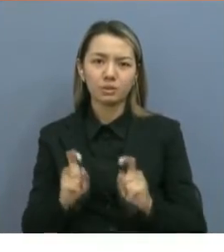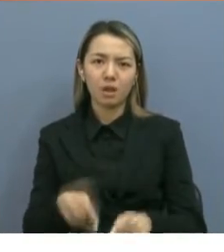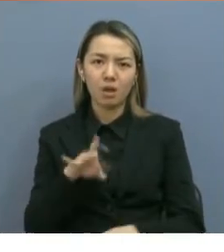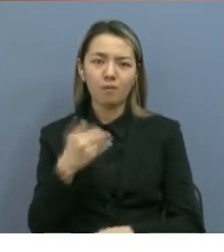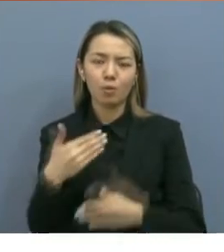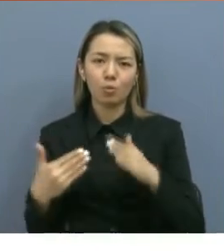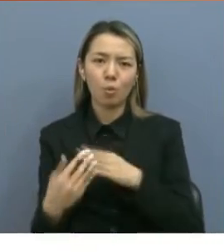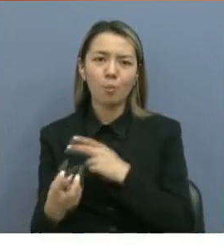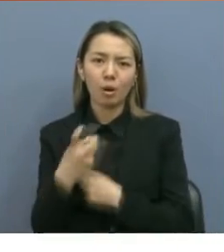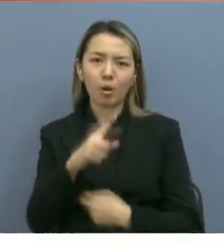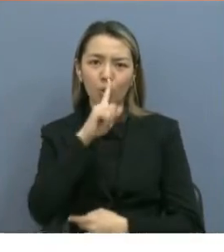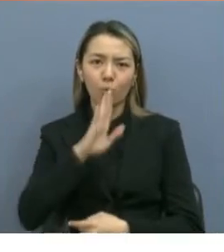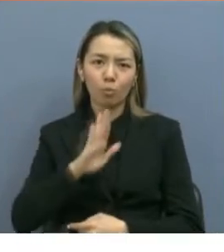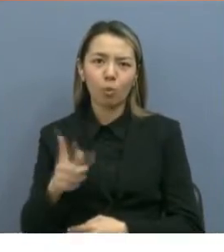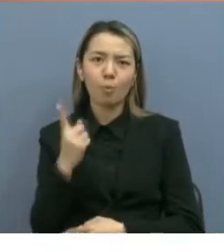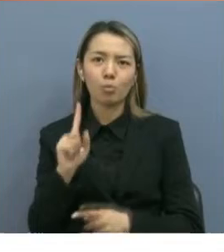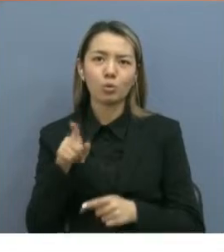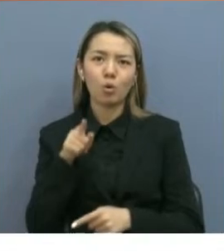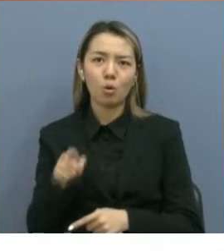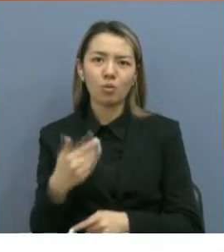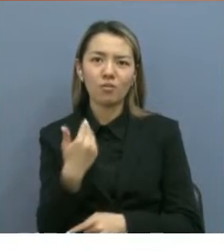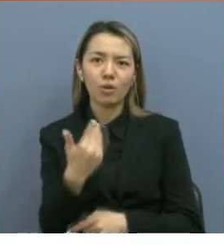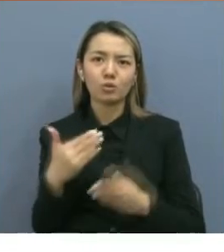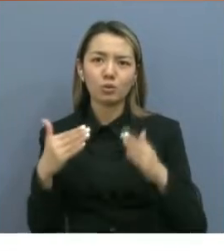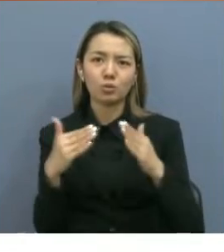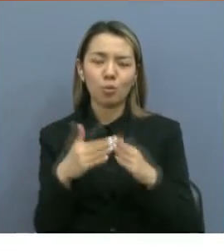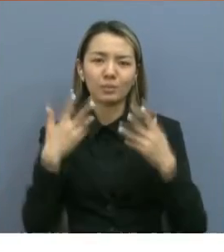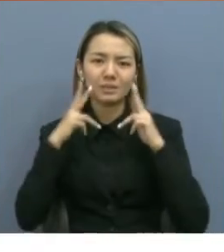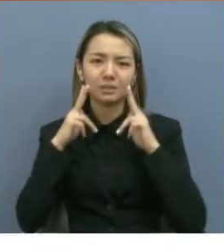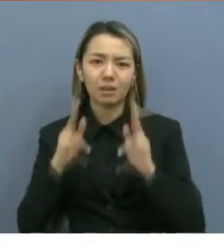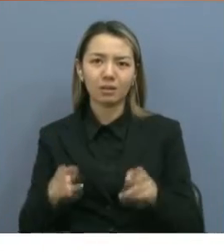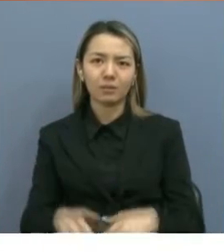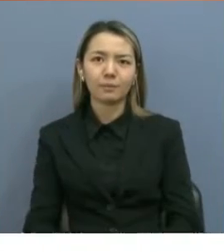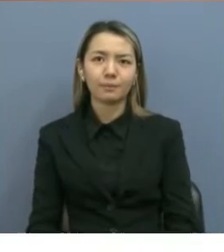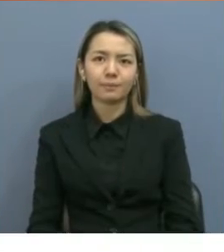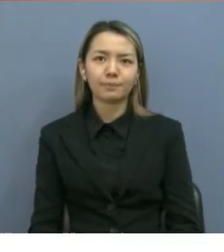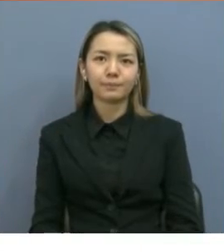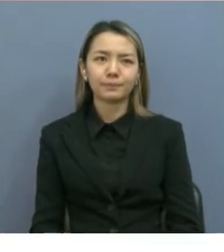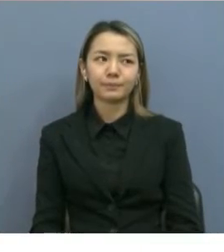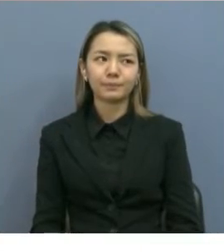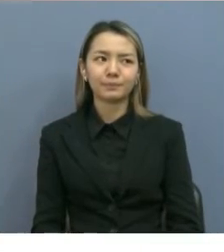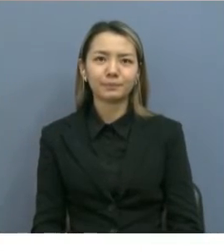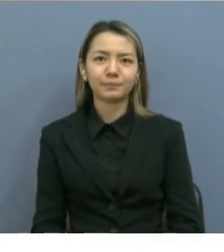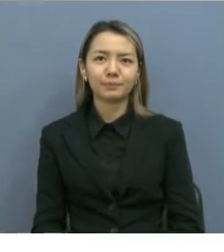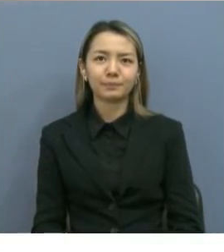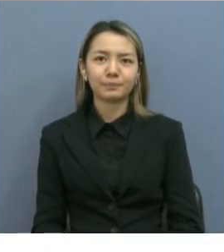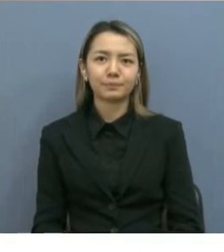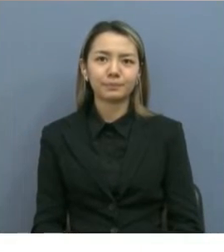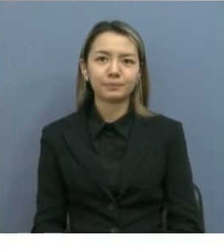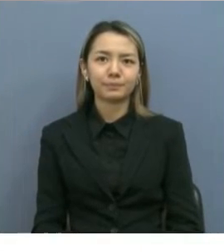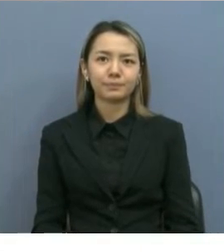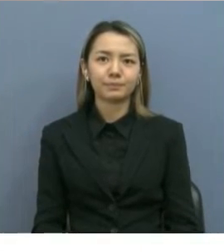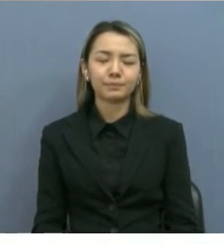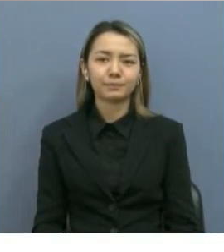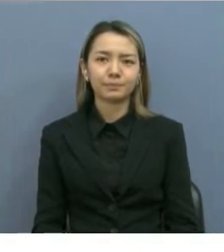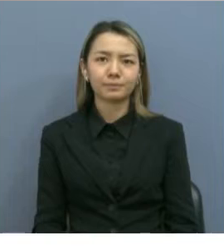коронавирус сіздің үйге келмейді, себебі ол сіздің үйді білмейді. жүдө болайык агайын. Байланды аяк